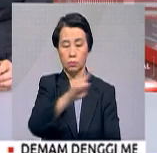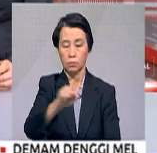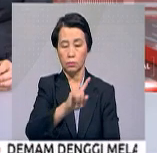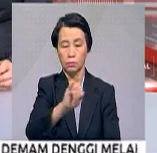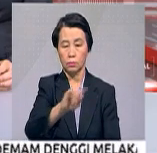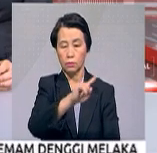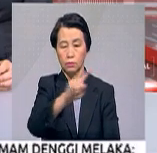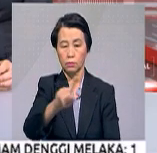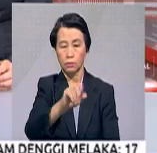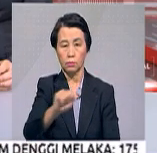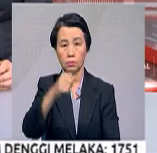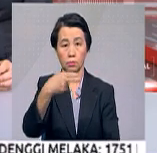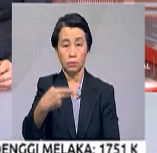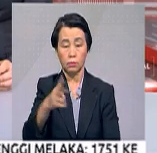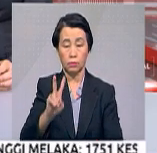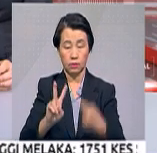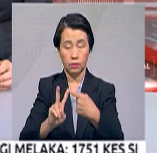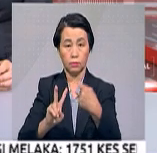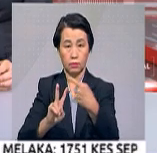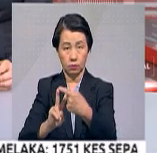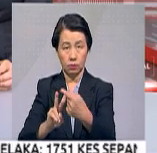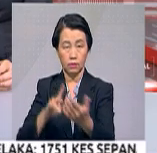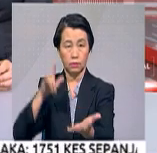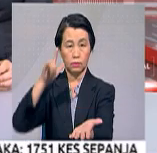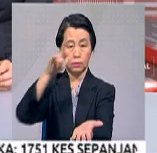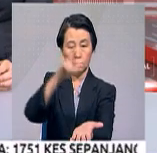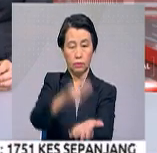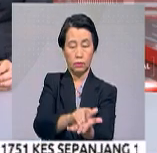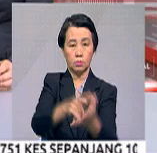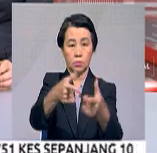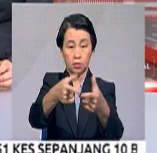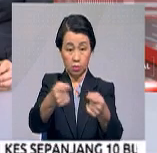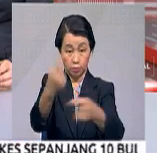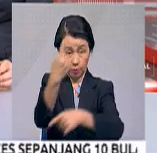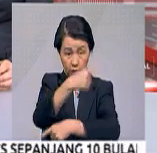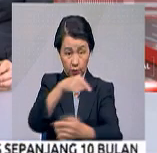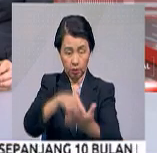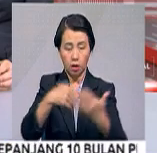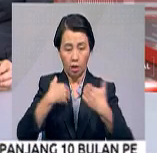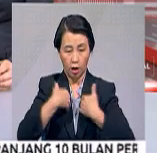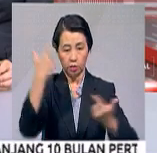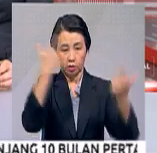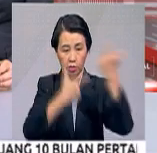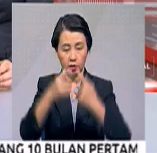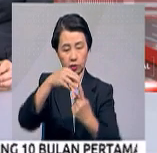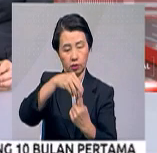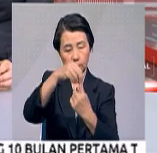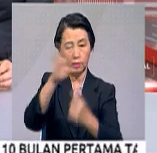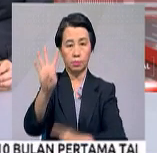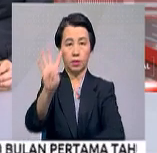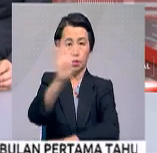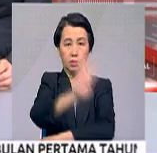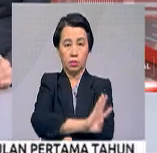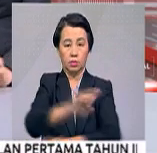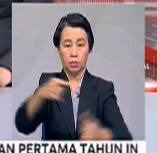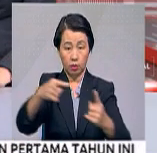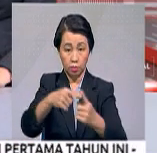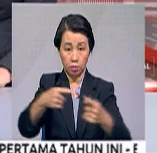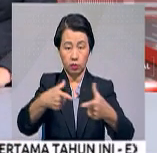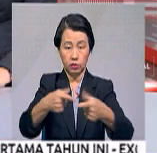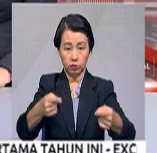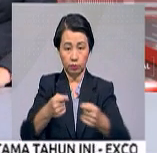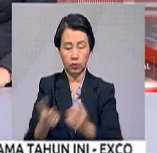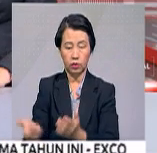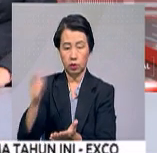Tunku Hajah Azizah Aminah Maimunah Iskandariah tiba di Tokyo hari ini bagi mengadakan lawatan khas 4 hari ke Jepun.